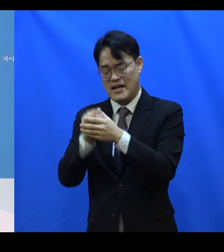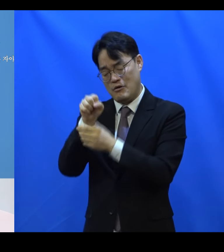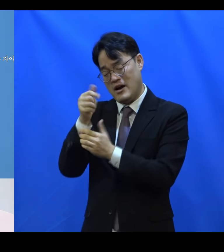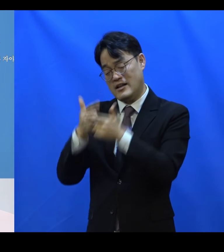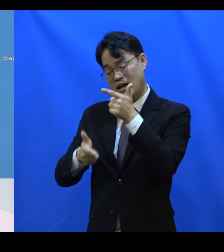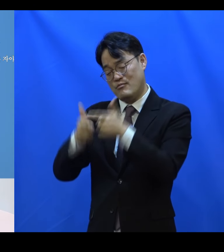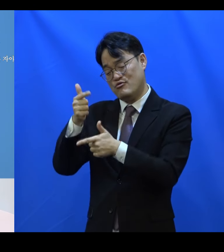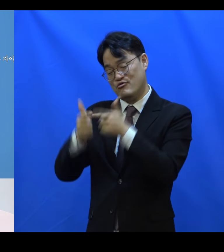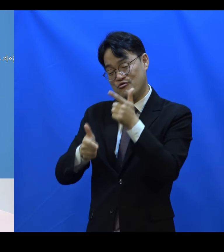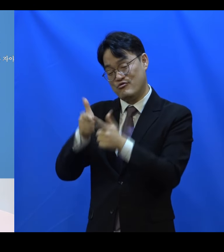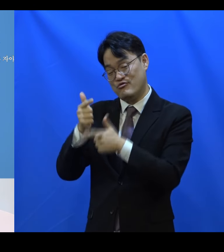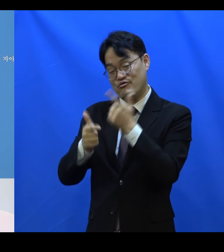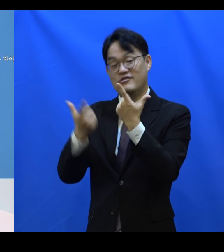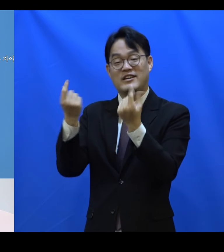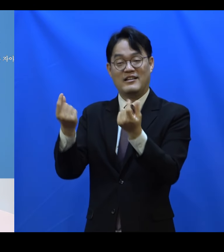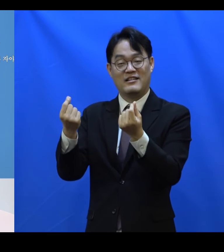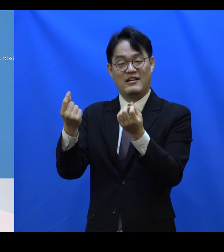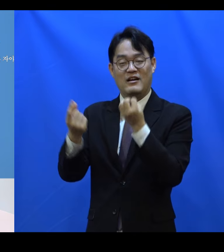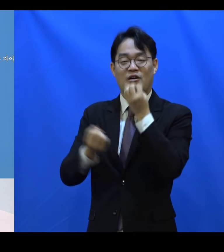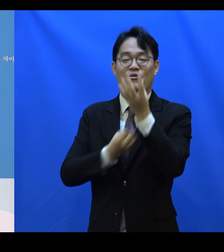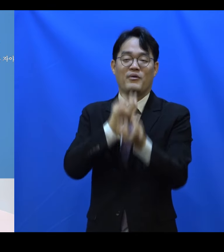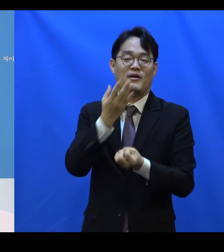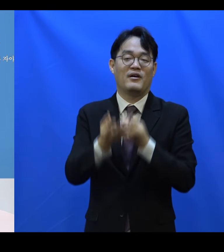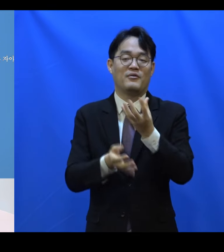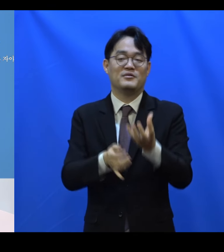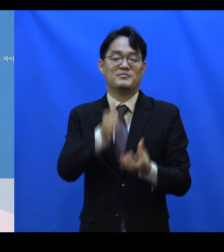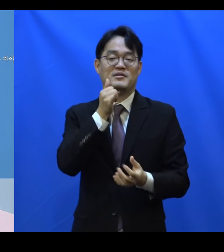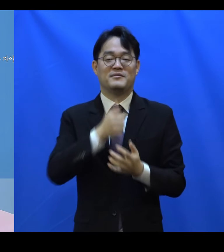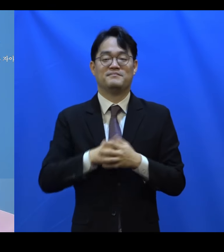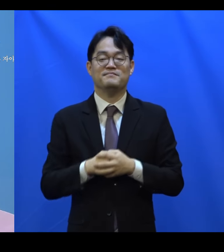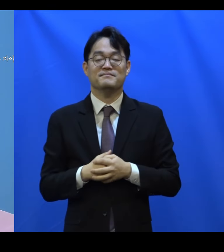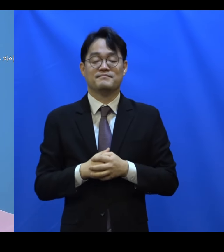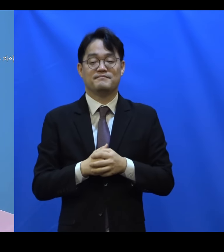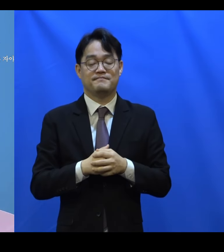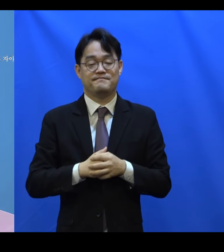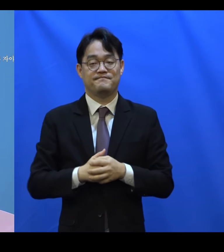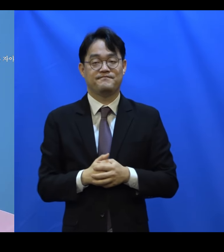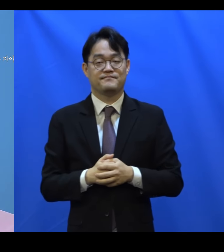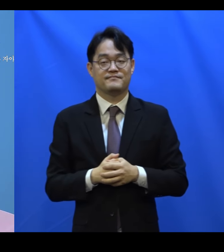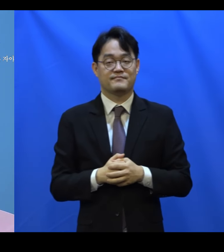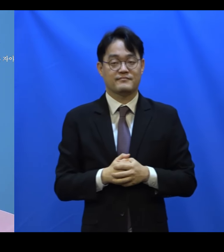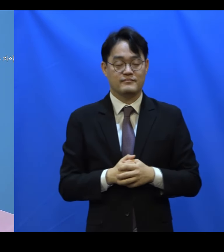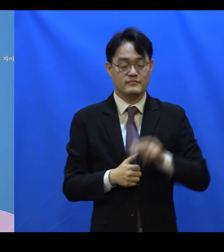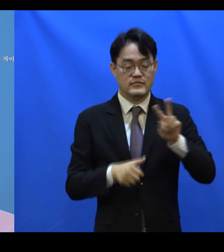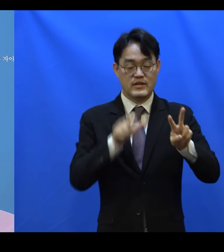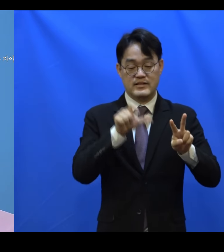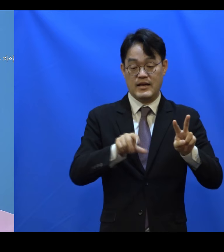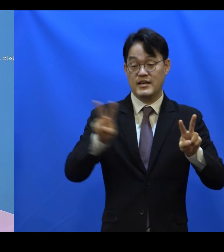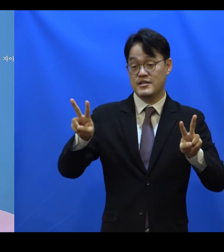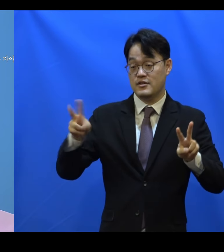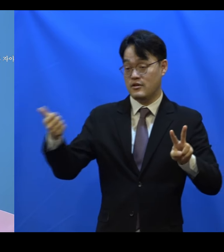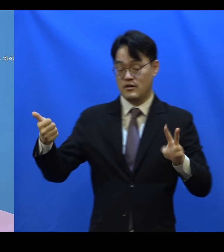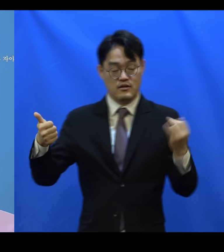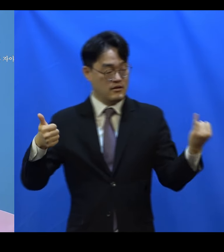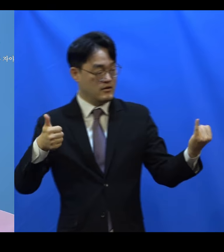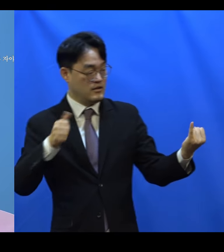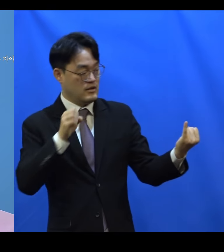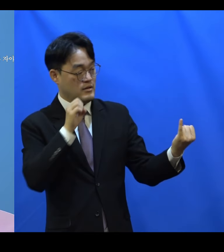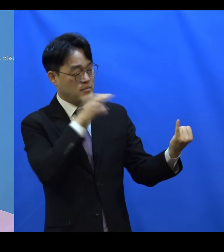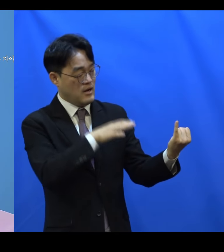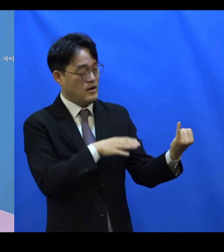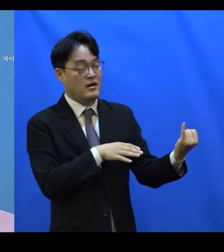잎에 달았도다. 참 멋진 풍경을 상상하게 만듭니다. 2절을 보면 여자들 중에 내 사랑은 이렇게